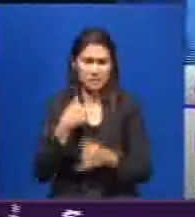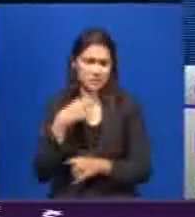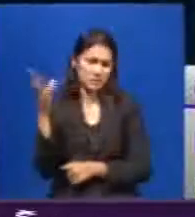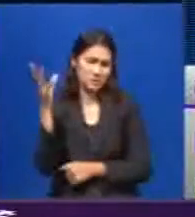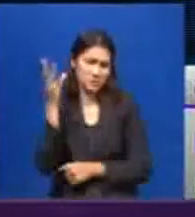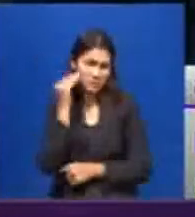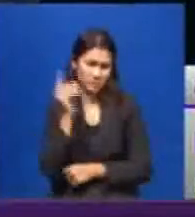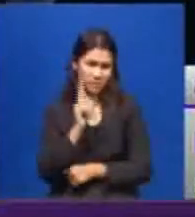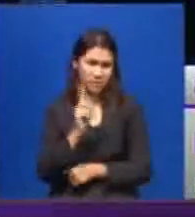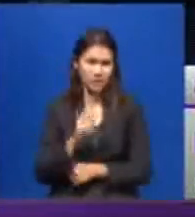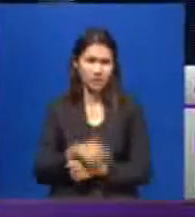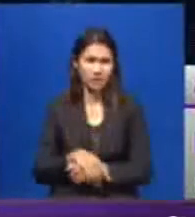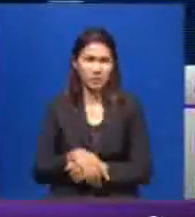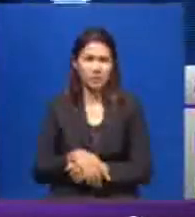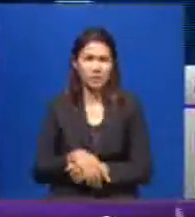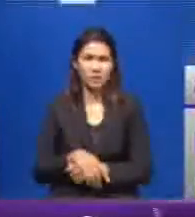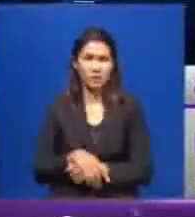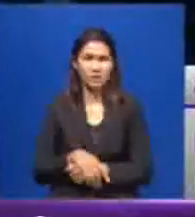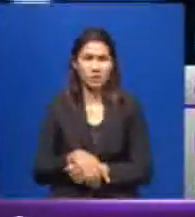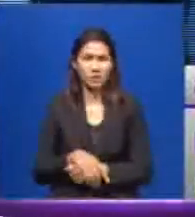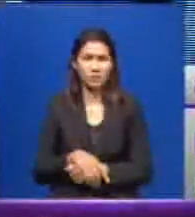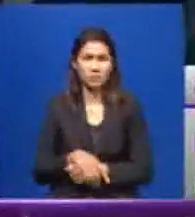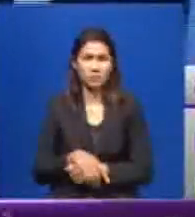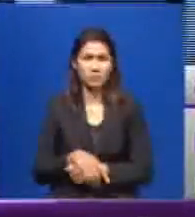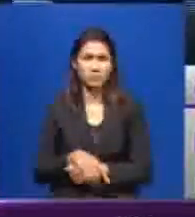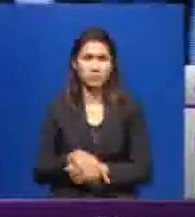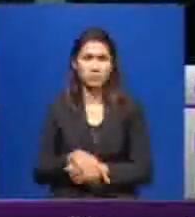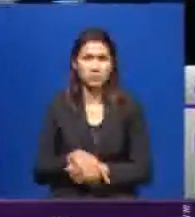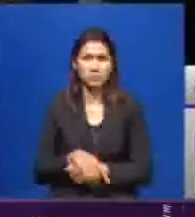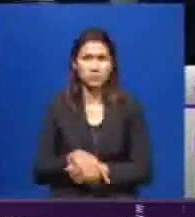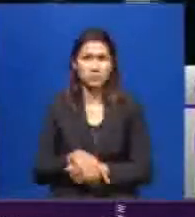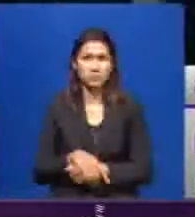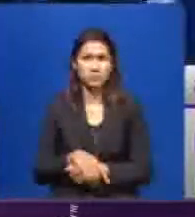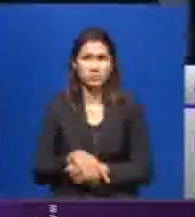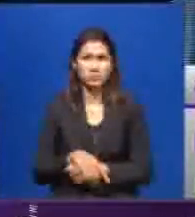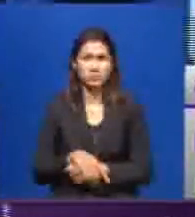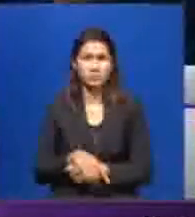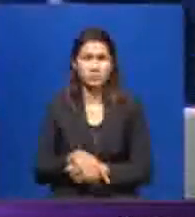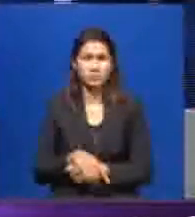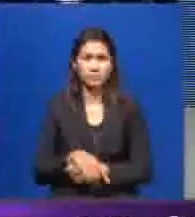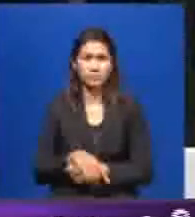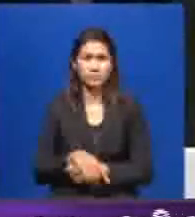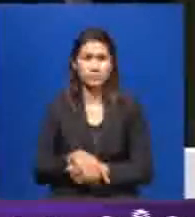าทางกวป.ผู้กล้าอะไรเนี่ยนะครับเขานัดจะไปรื้อ